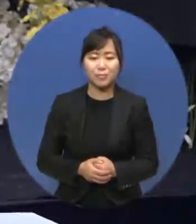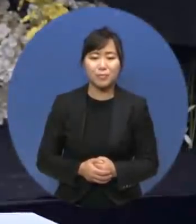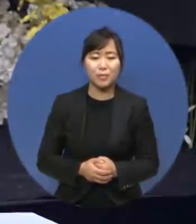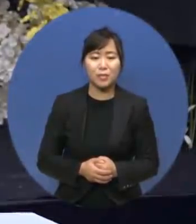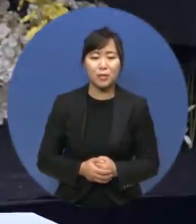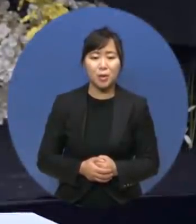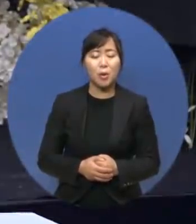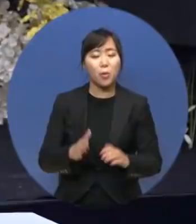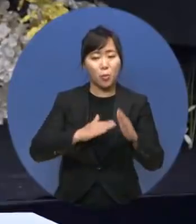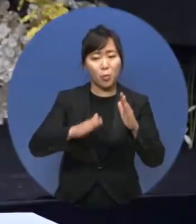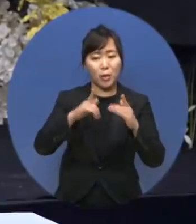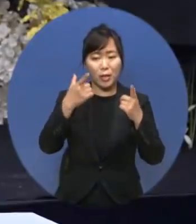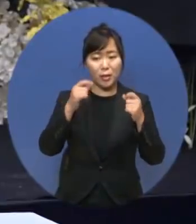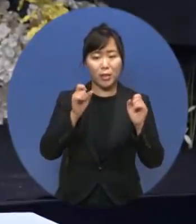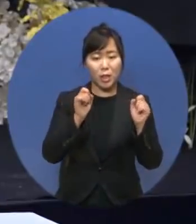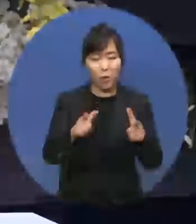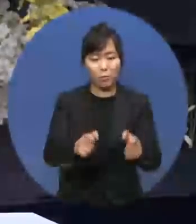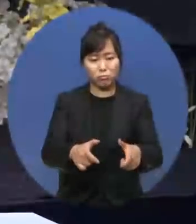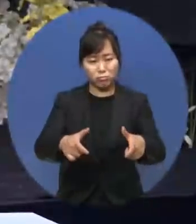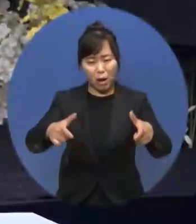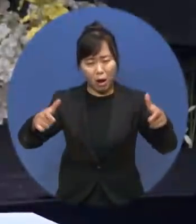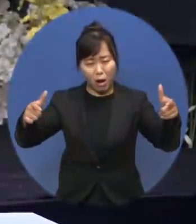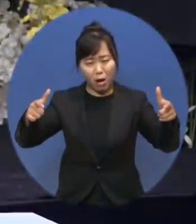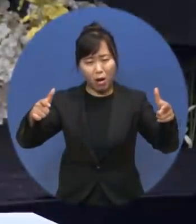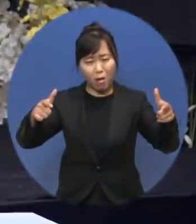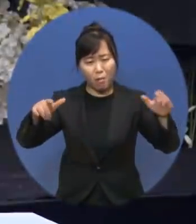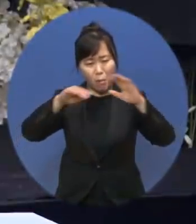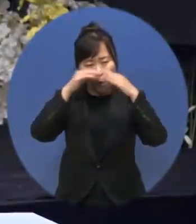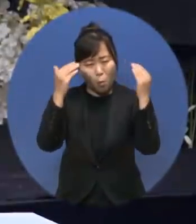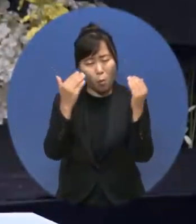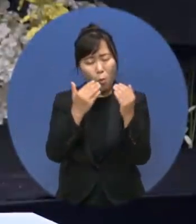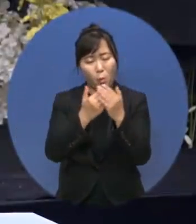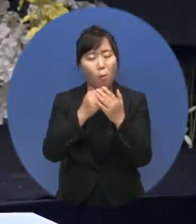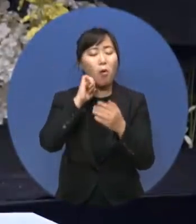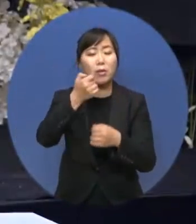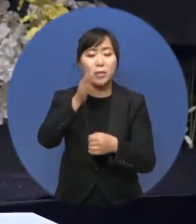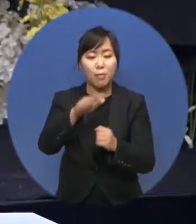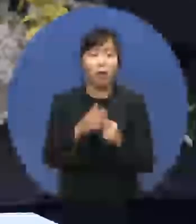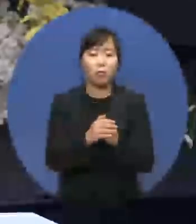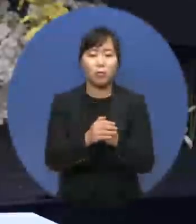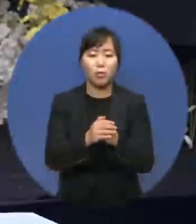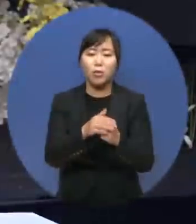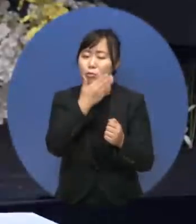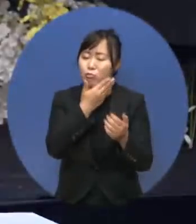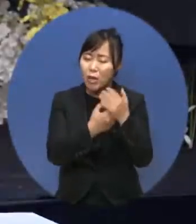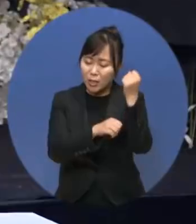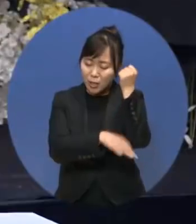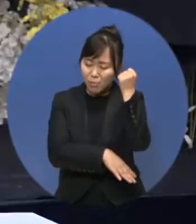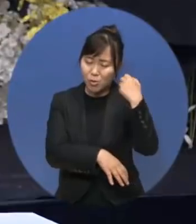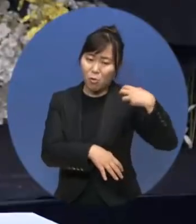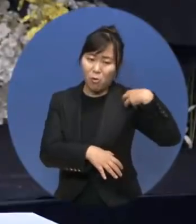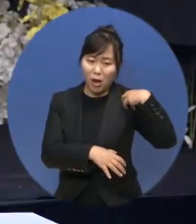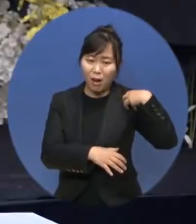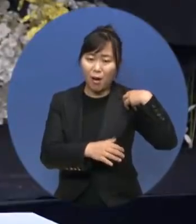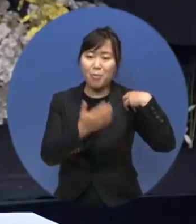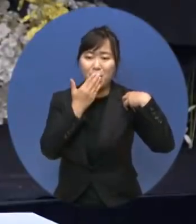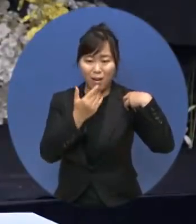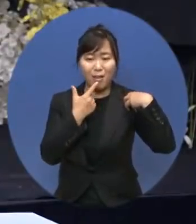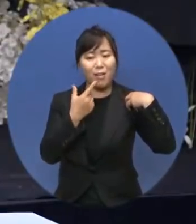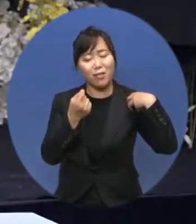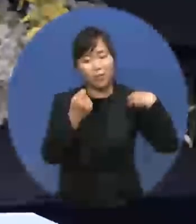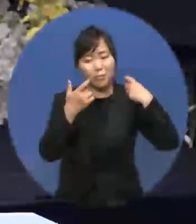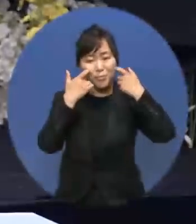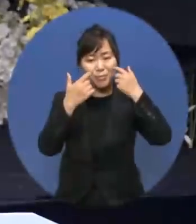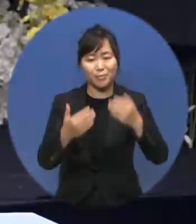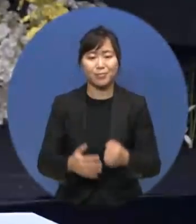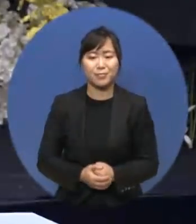공공이 이런 기회 확대에서 모든 것을 할 수는 없겠습니다만은 아주 중요한 그런 마중물의 역할을 할 수 있다는 것은 좀